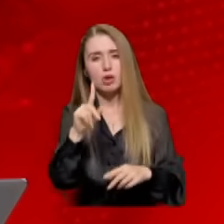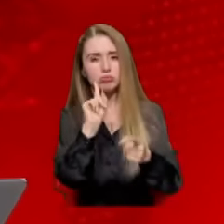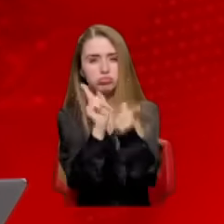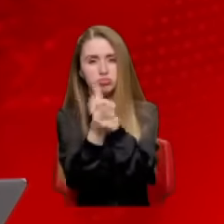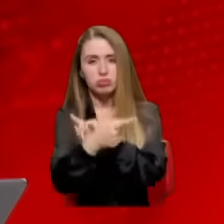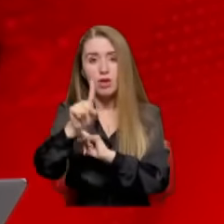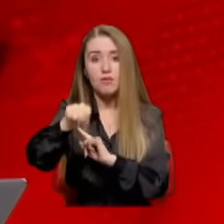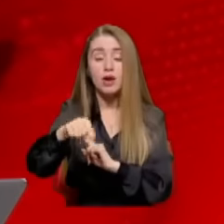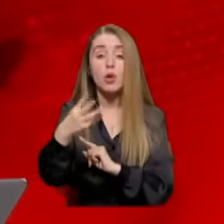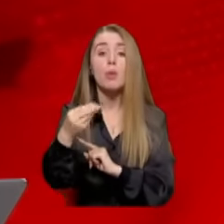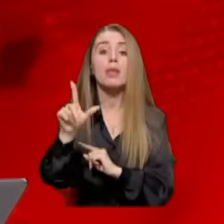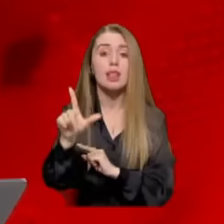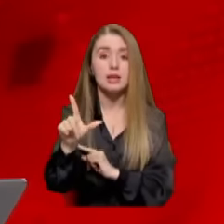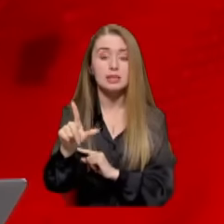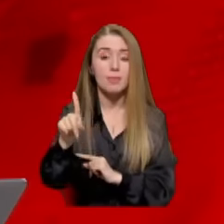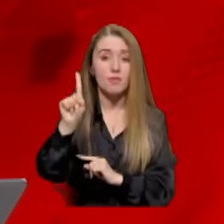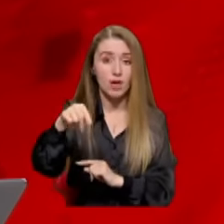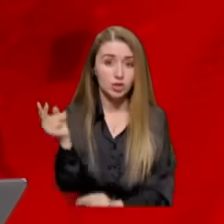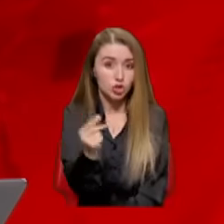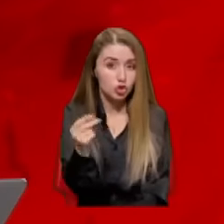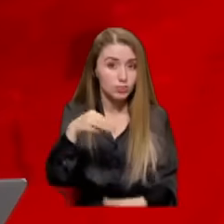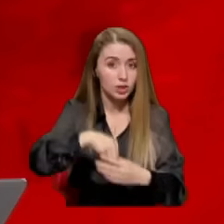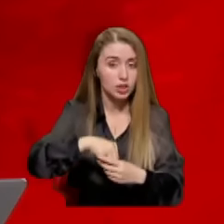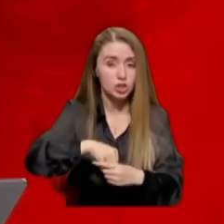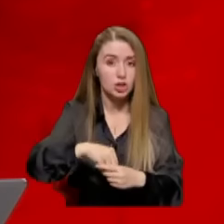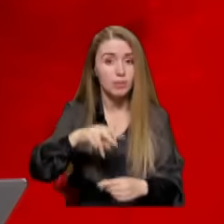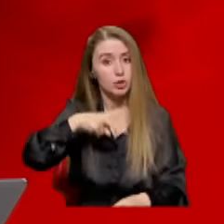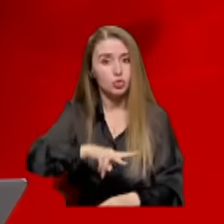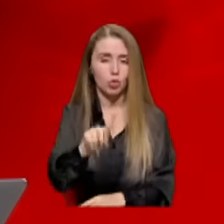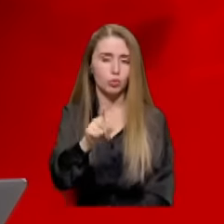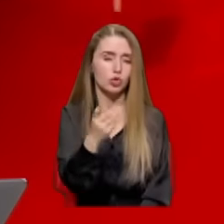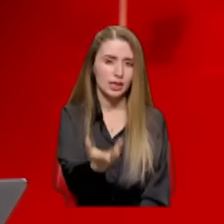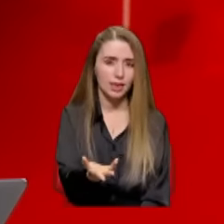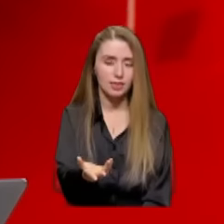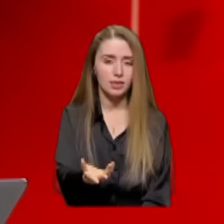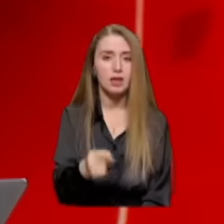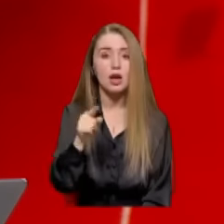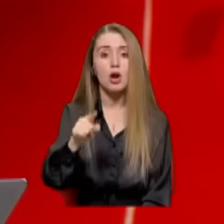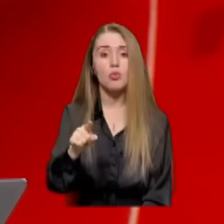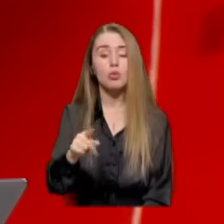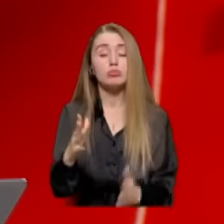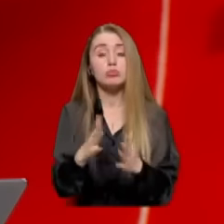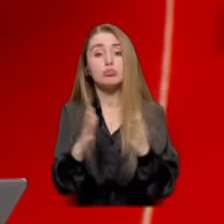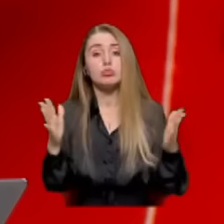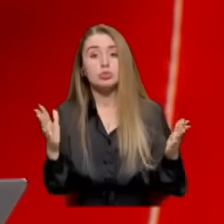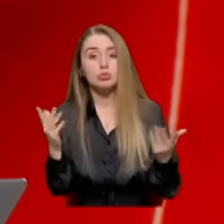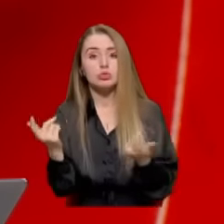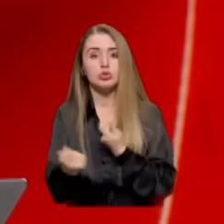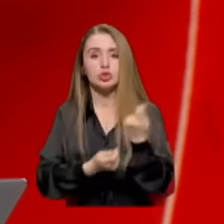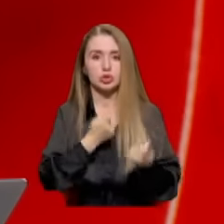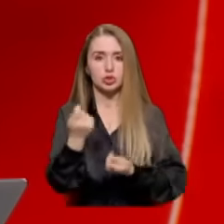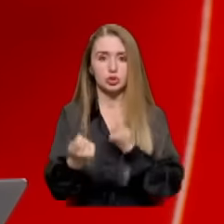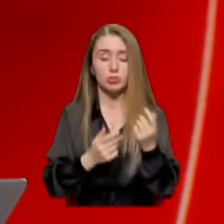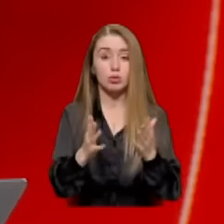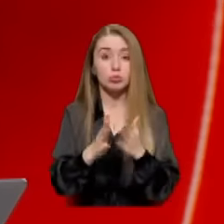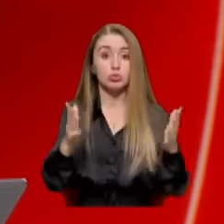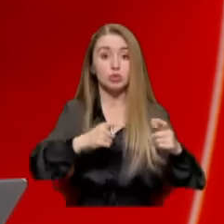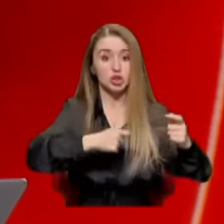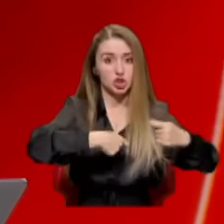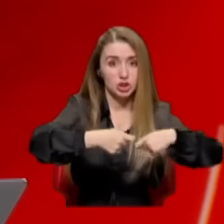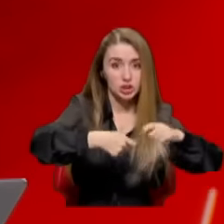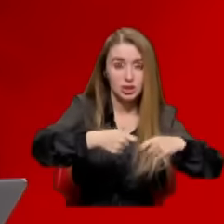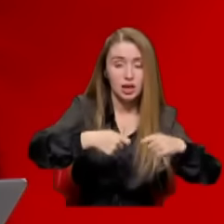vergi olmamalı. İlla vergi kaçırmak için bir yol bulunuyor çünkü. Tabii bundan daha büyük bir adım o büyük büyük